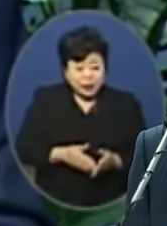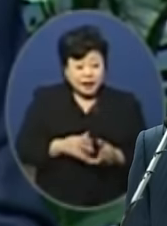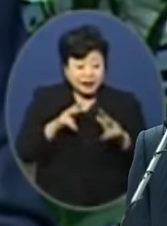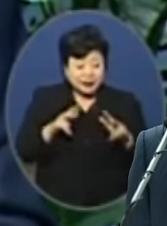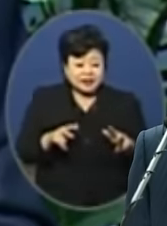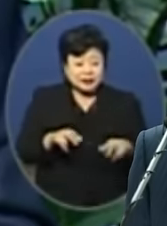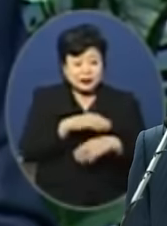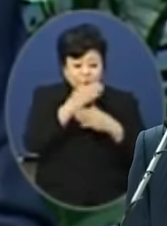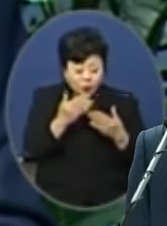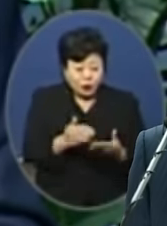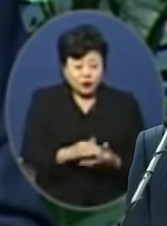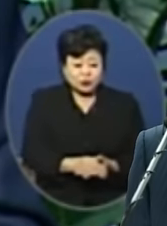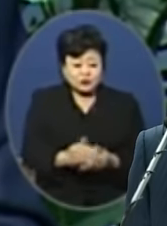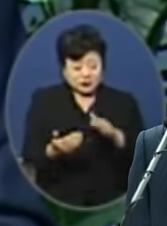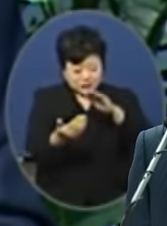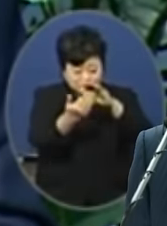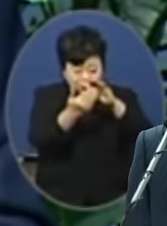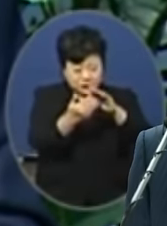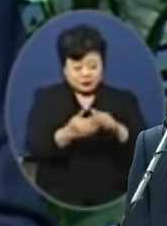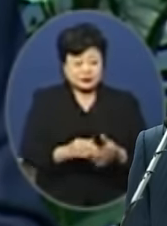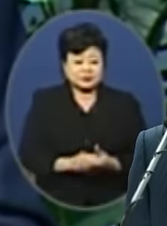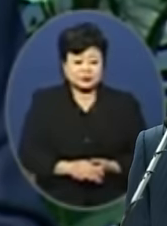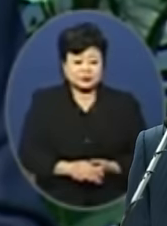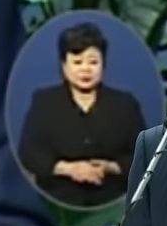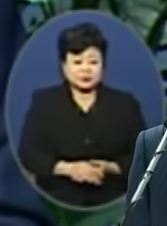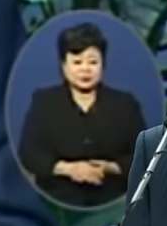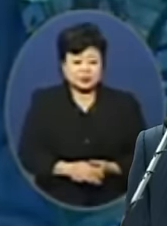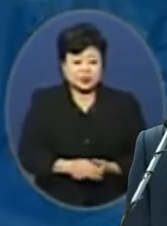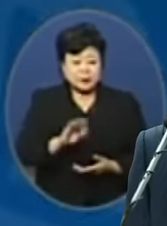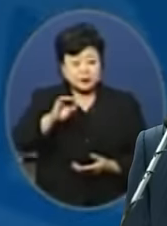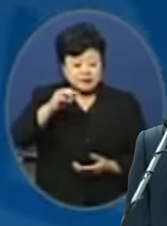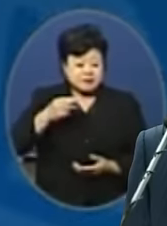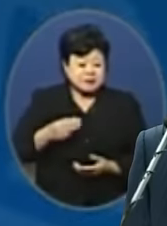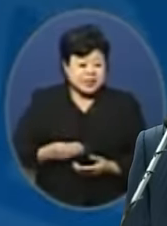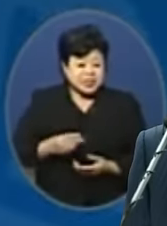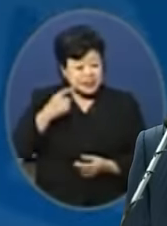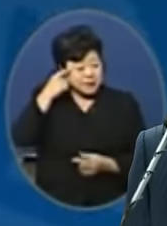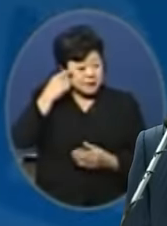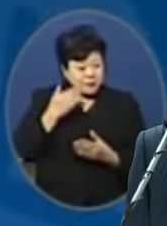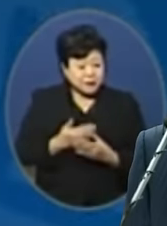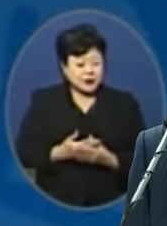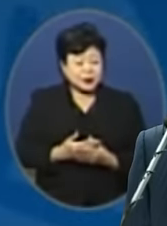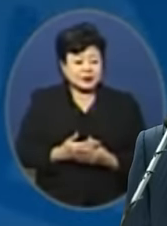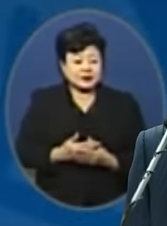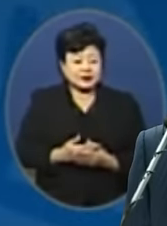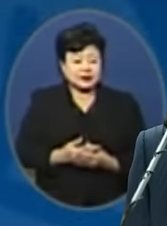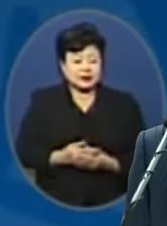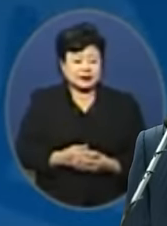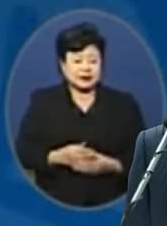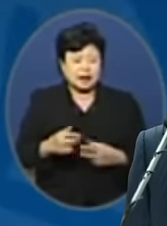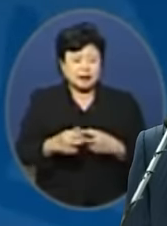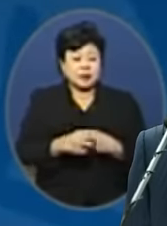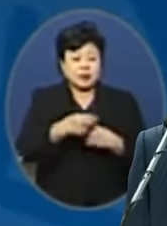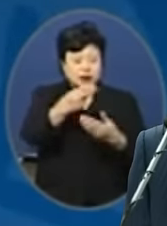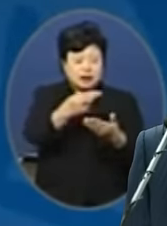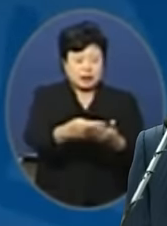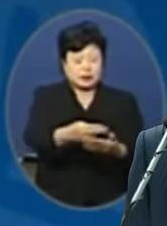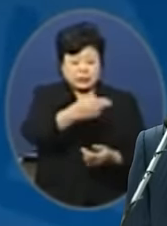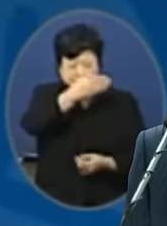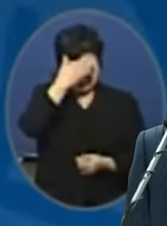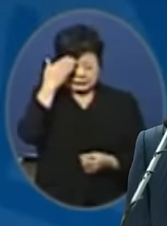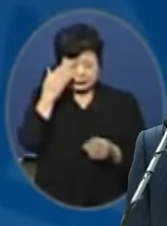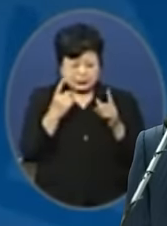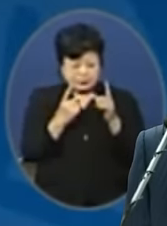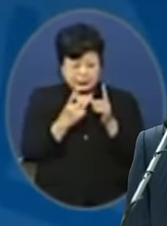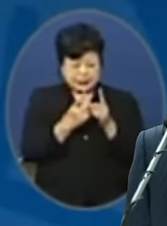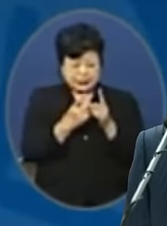이제는 모든 것이 이루어지는 것입니다. 노만드 빈센트 필 목사님이 한 분은 사고로 병원에 입원한 청년을 만나러